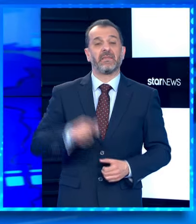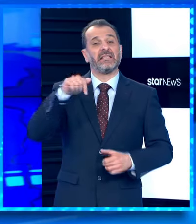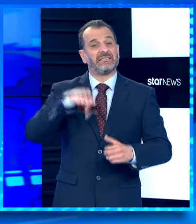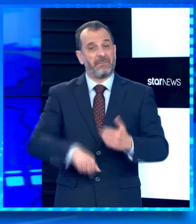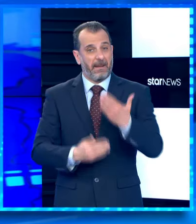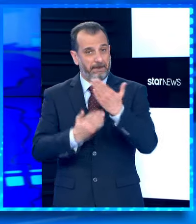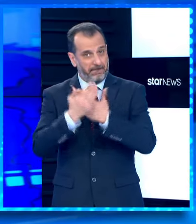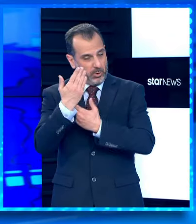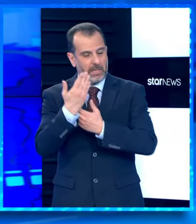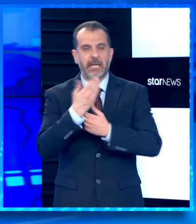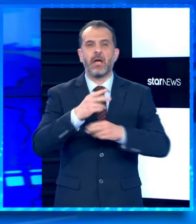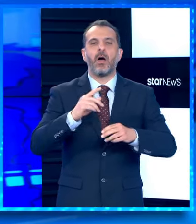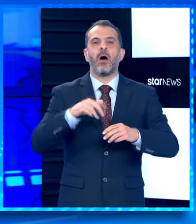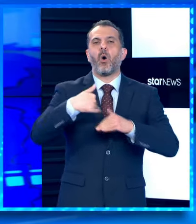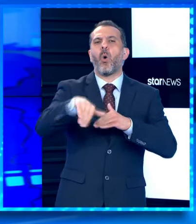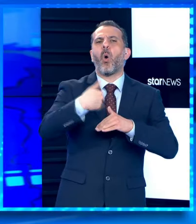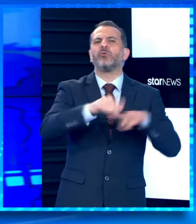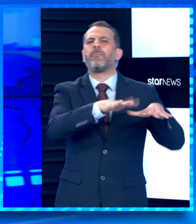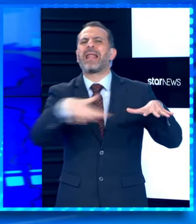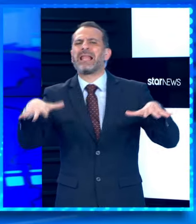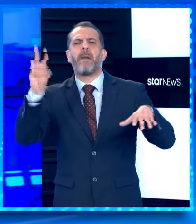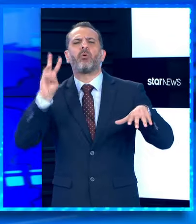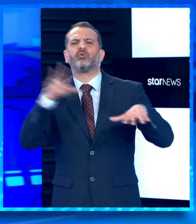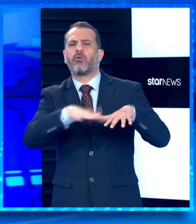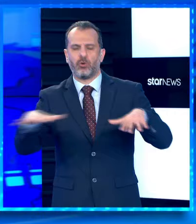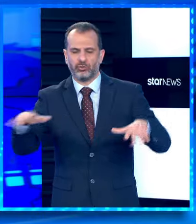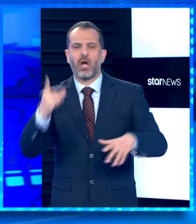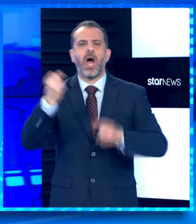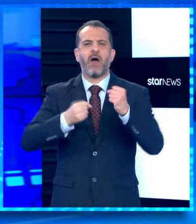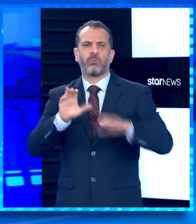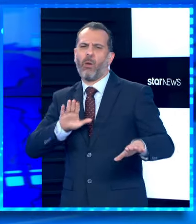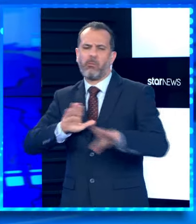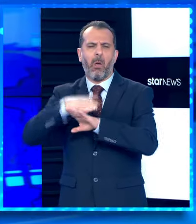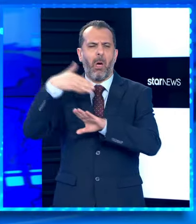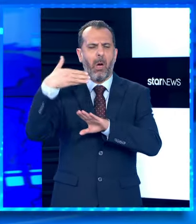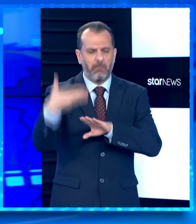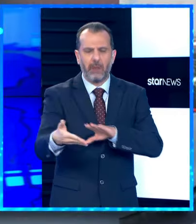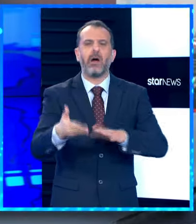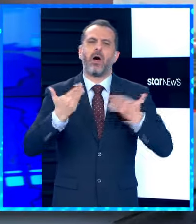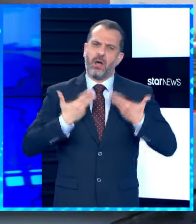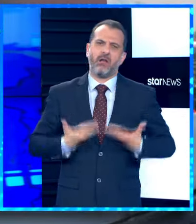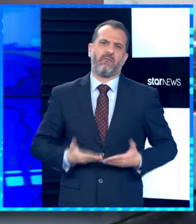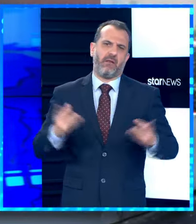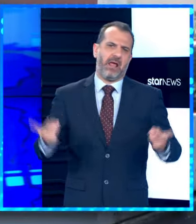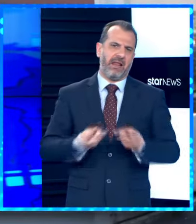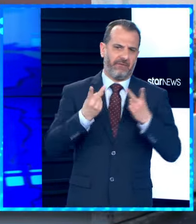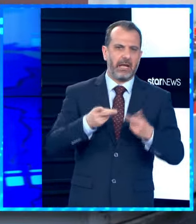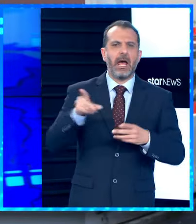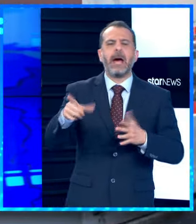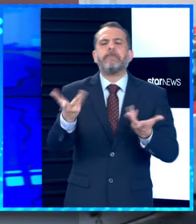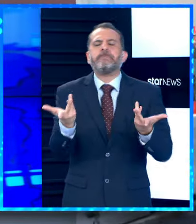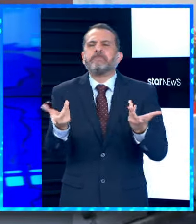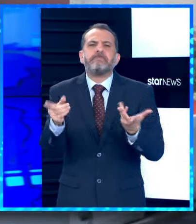πρωί και στη λεωφόρο Ποσειδόνος. Αυτοκίνητο ντεραπάρισε και τραυματίστηκε ελαφρά ο οδηγός του. Για άγνωστο λόγο έχασε τον έλεγχο